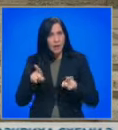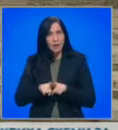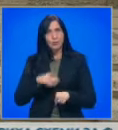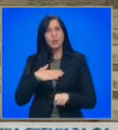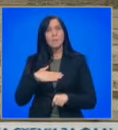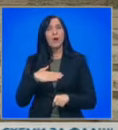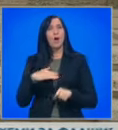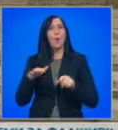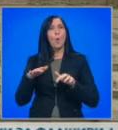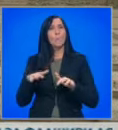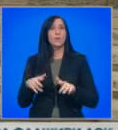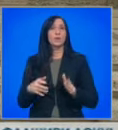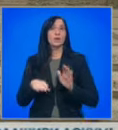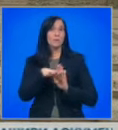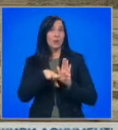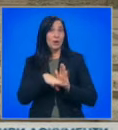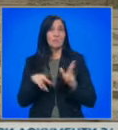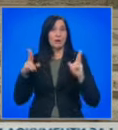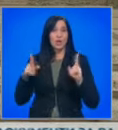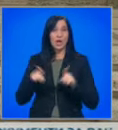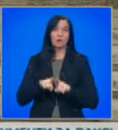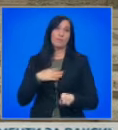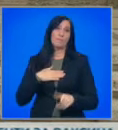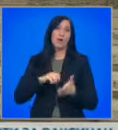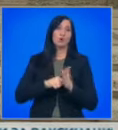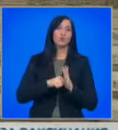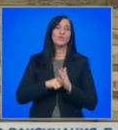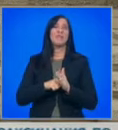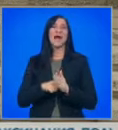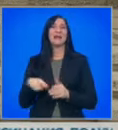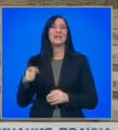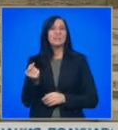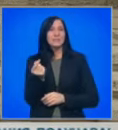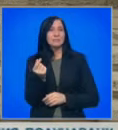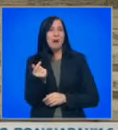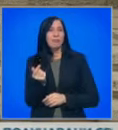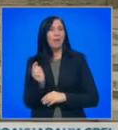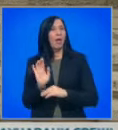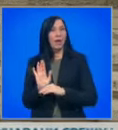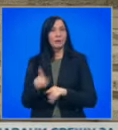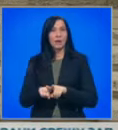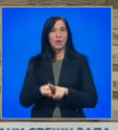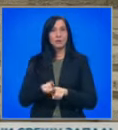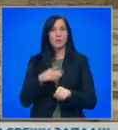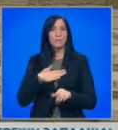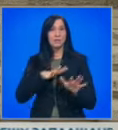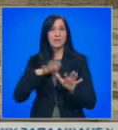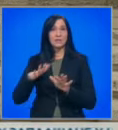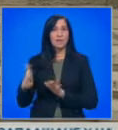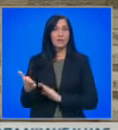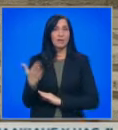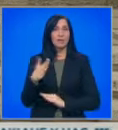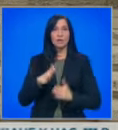софтуерните решения, както и да разполага с ключовете от смарт-картите, както и да разполага с десетки